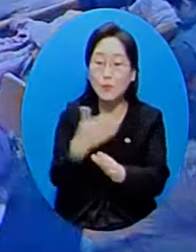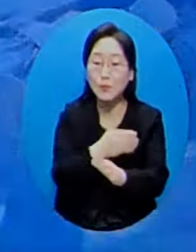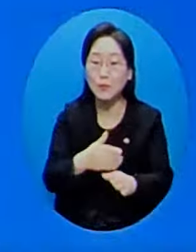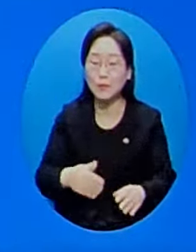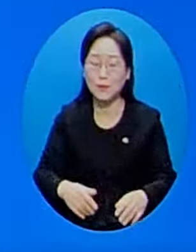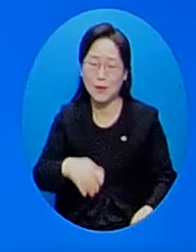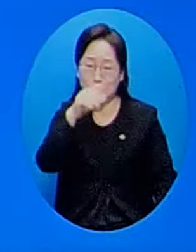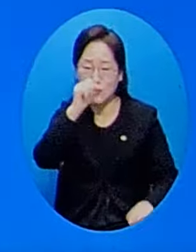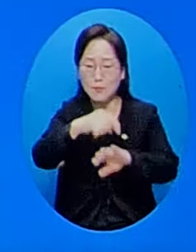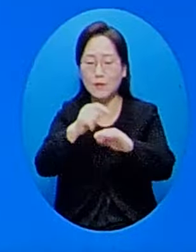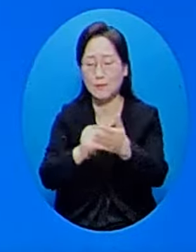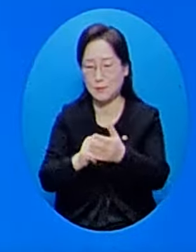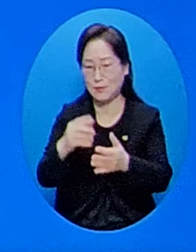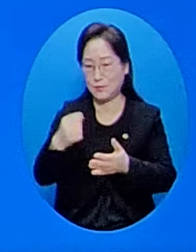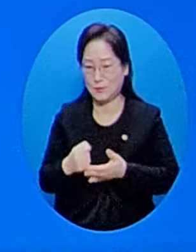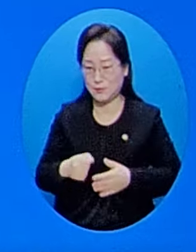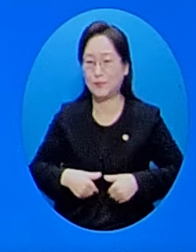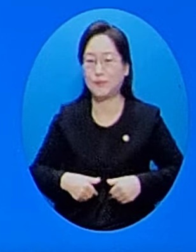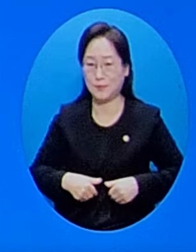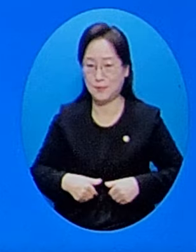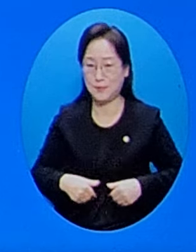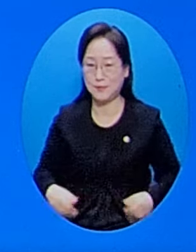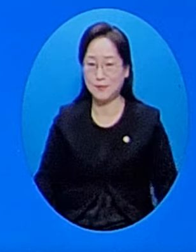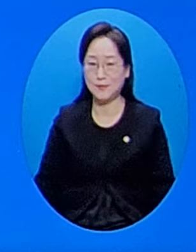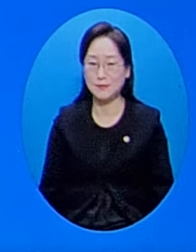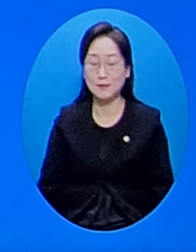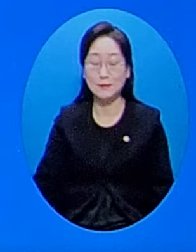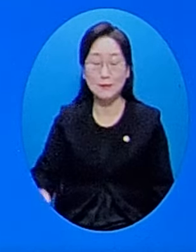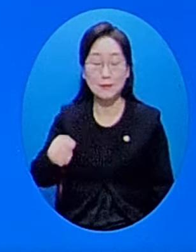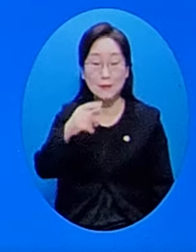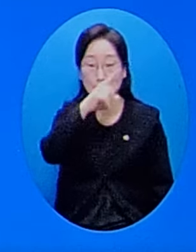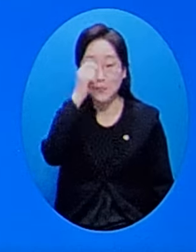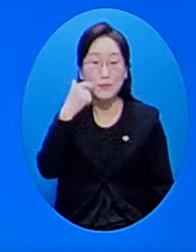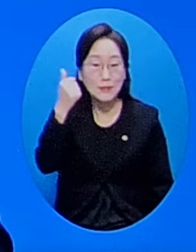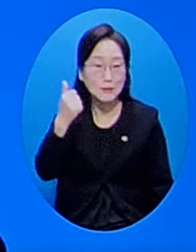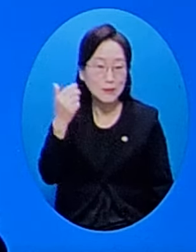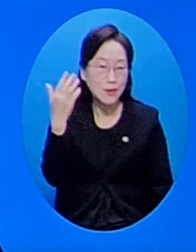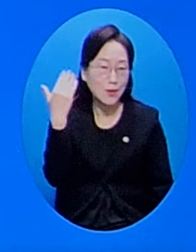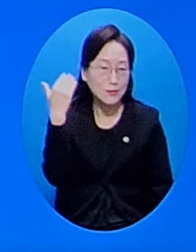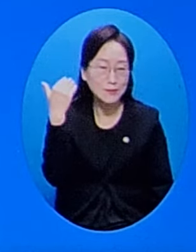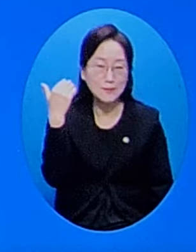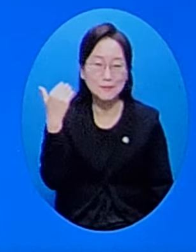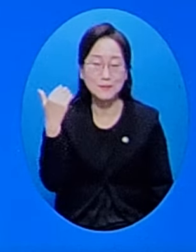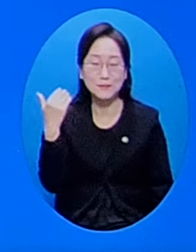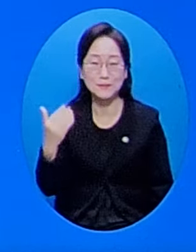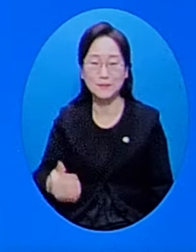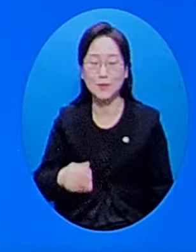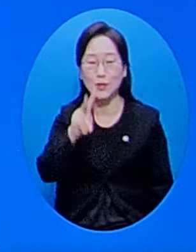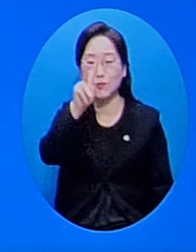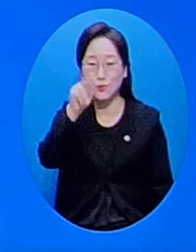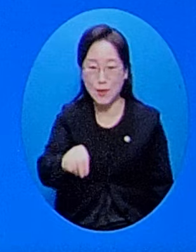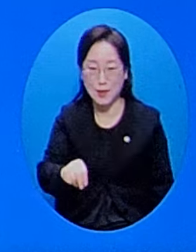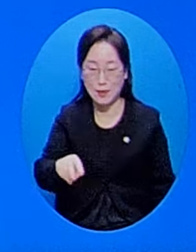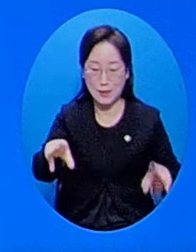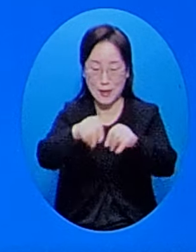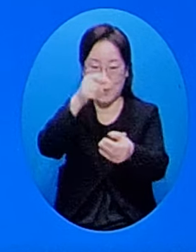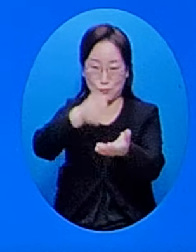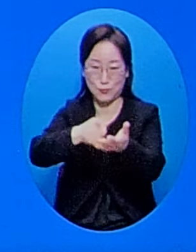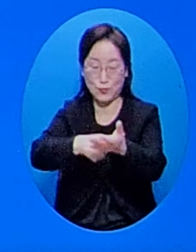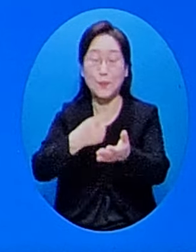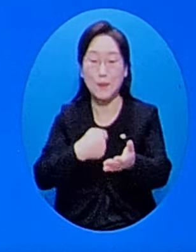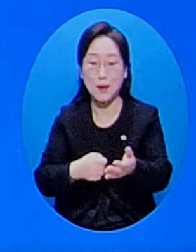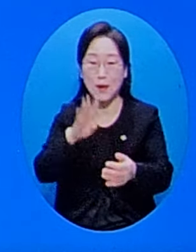착한 성품을 갖고 살아야 됩니다. 제가 엊그제 유엔 사무총장을 지낸